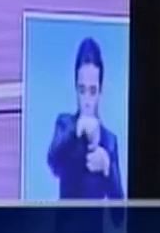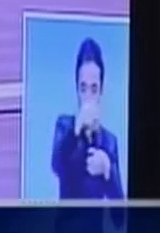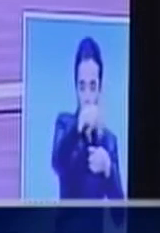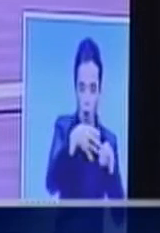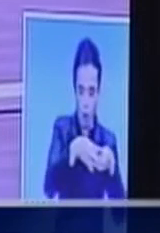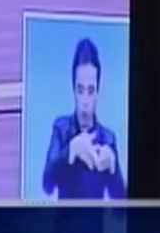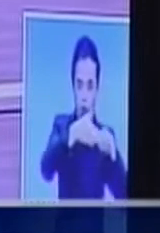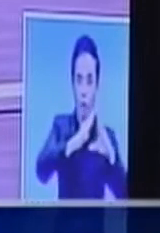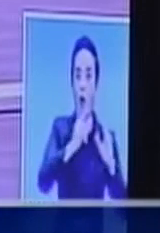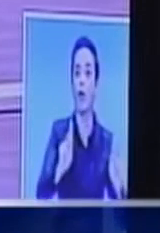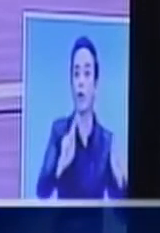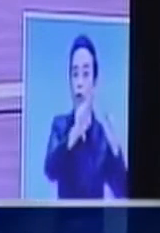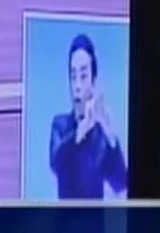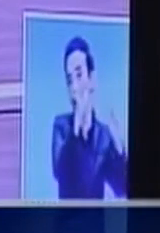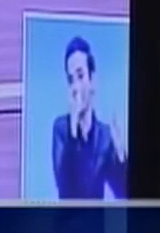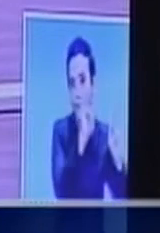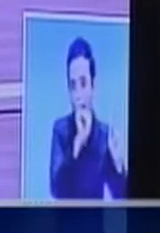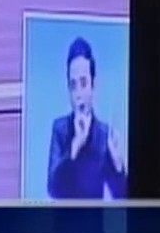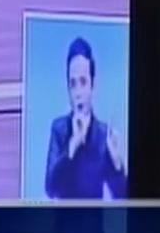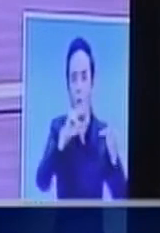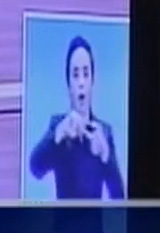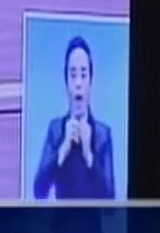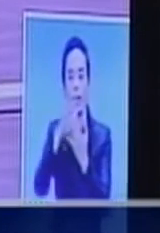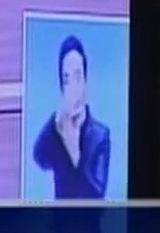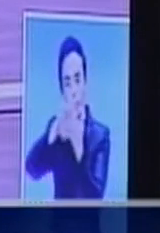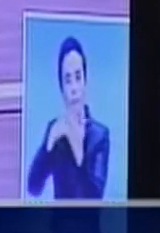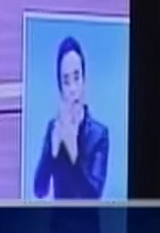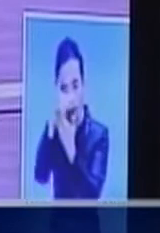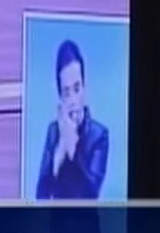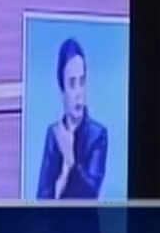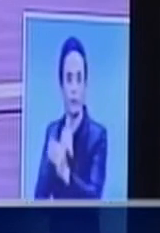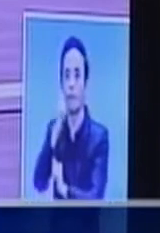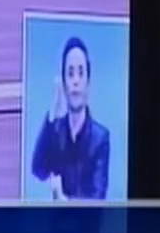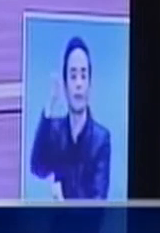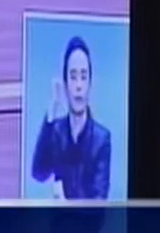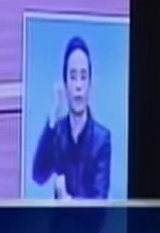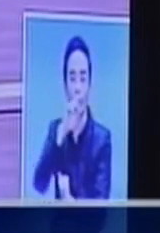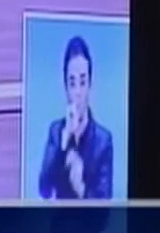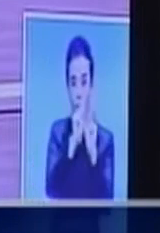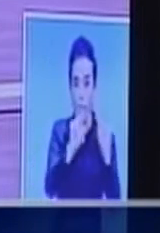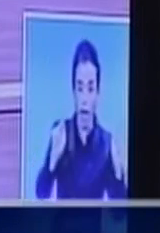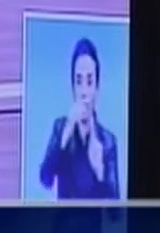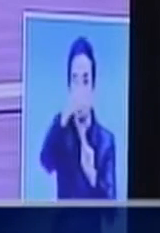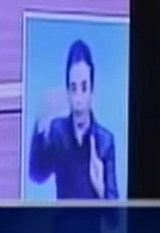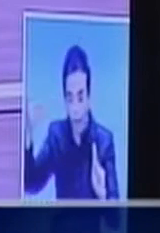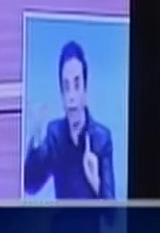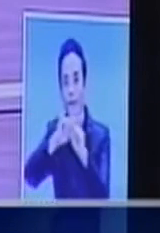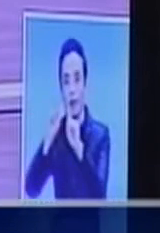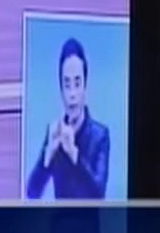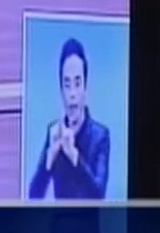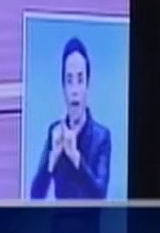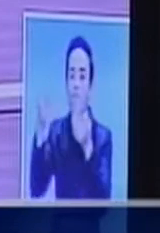างเดิมอยู่มีเฉพาะคณะกรรมการแต่ว่ามีคณะกรรมการแห่งชาติแล้วเนี่ยไปคุมเรื่องของนโยบาย